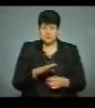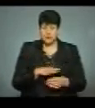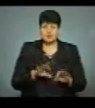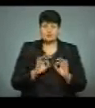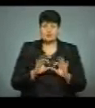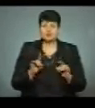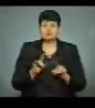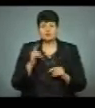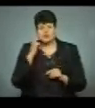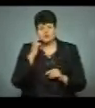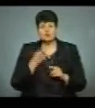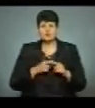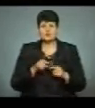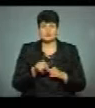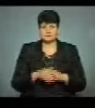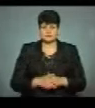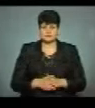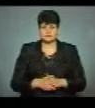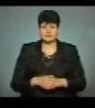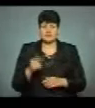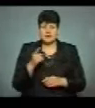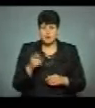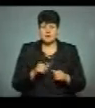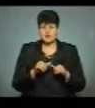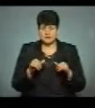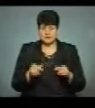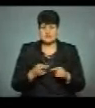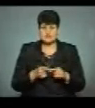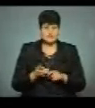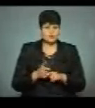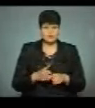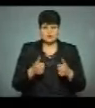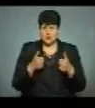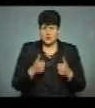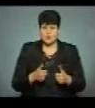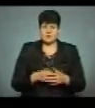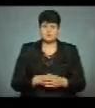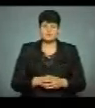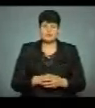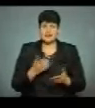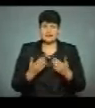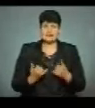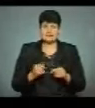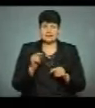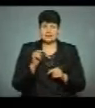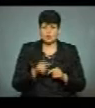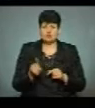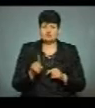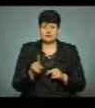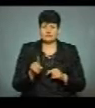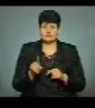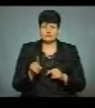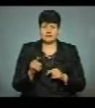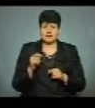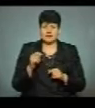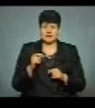розповіли, що думають із цього приводу. Тернопіль розвивається, це, звісно, дуже добре. Але для того, щоб не піднімати